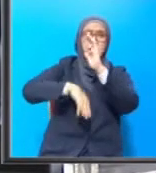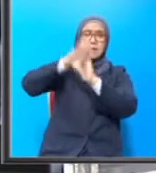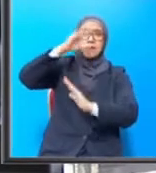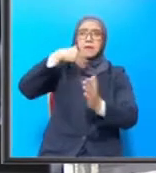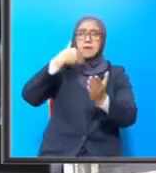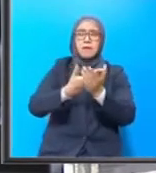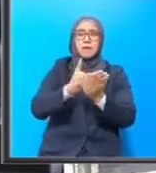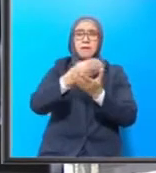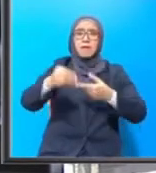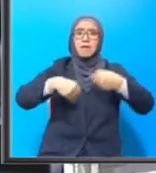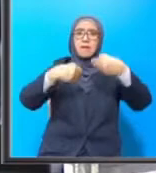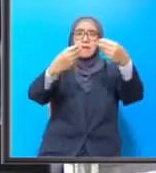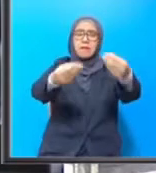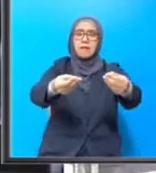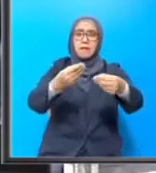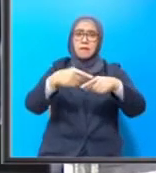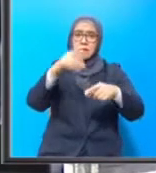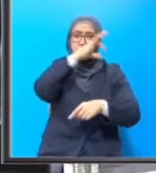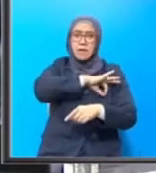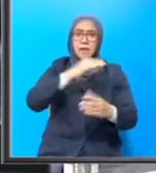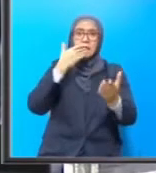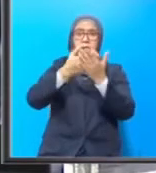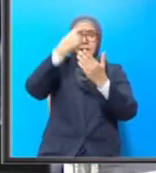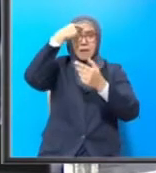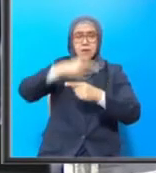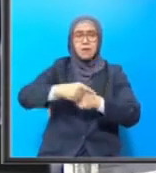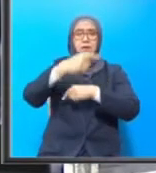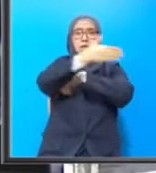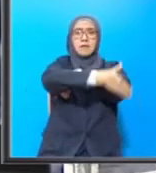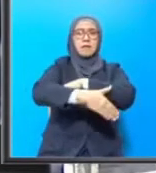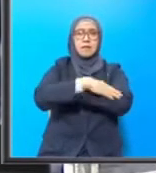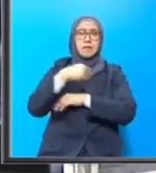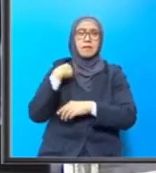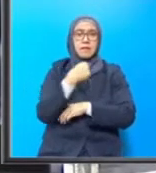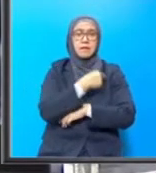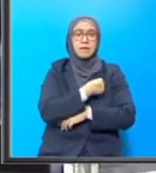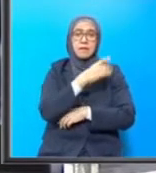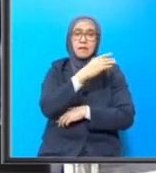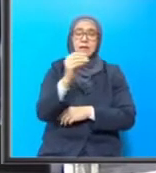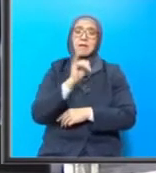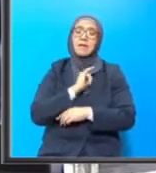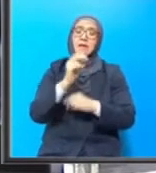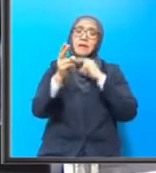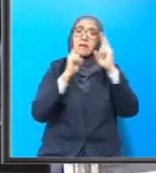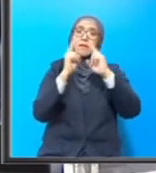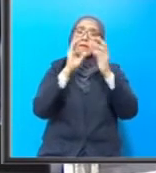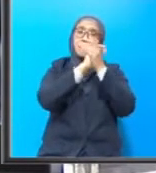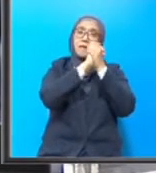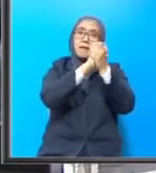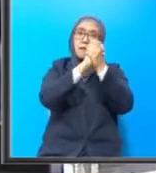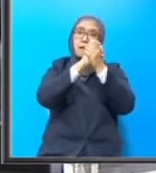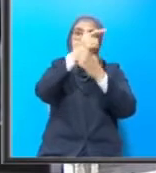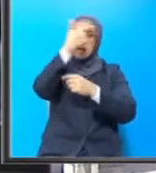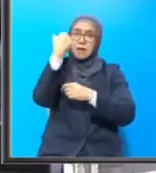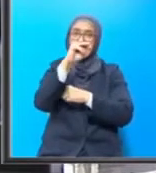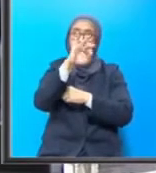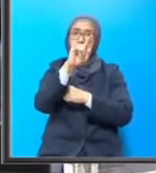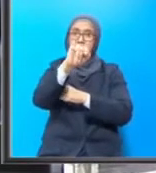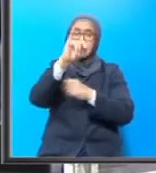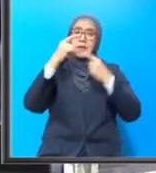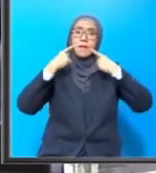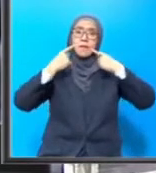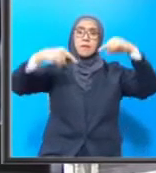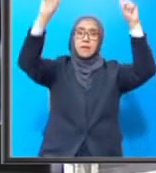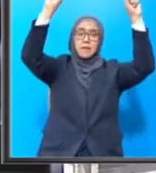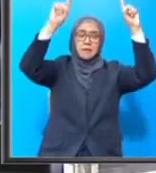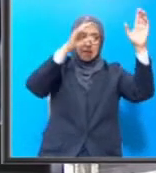efek yang baik kepada pulangan untuk negara kita dan saya mengucapkan syabas krane Mickey Bro jaye